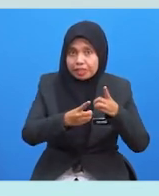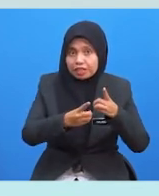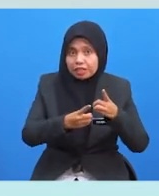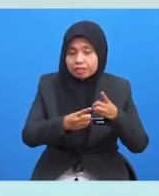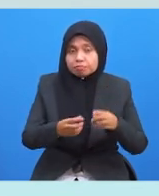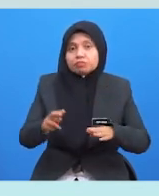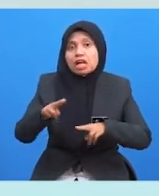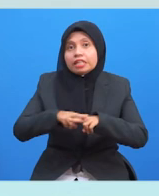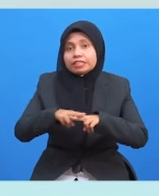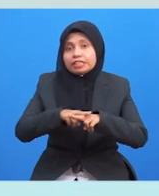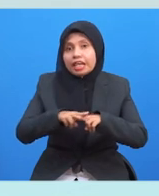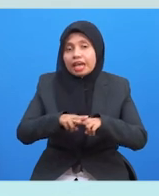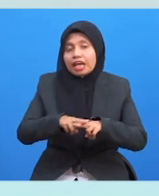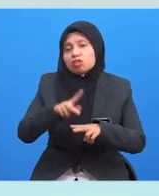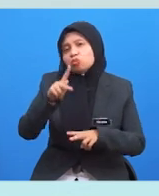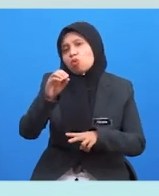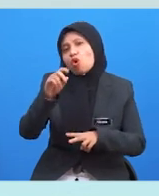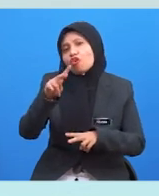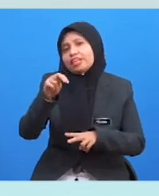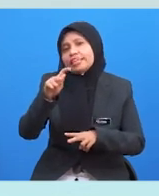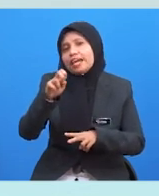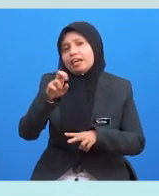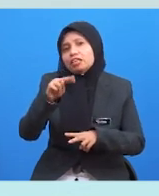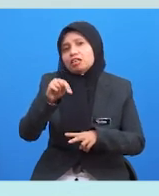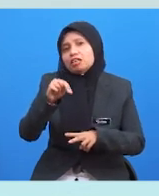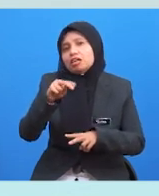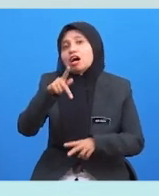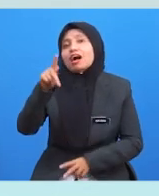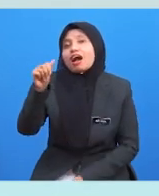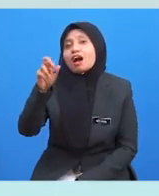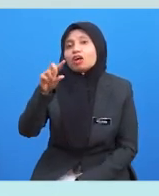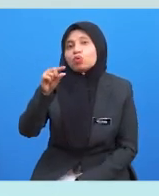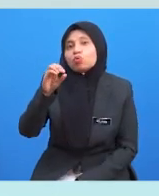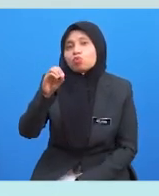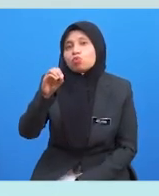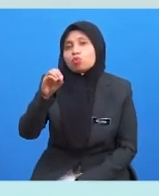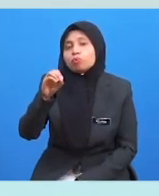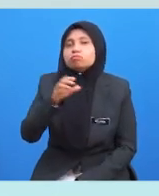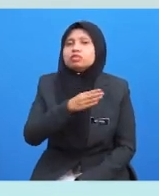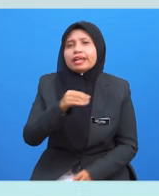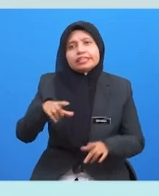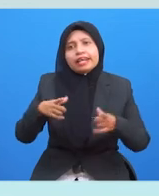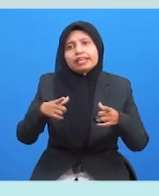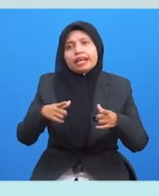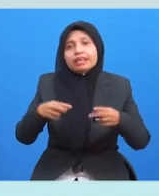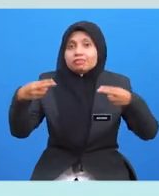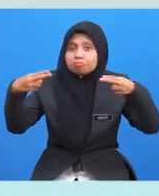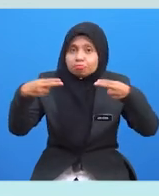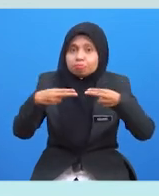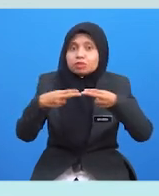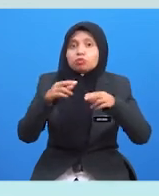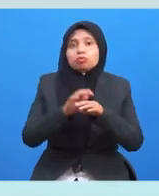tren kontena, tren kargo konvensional dan land bridge cross border